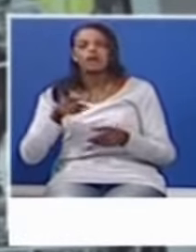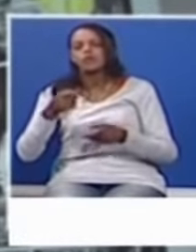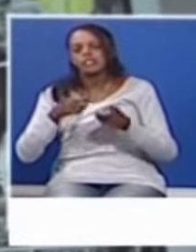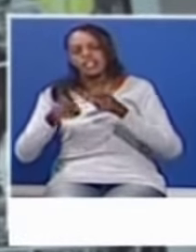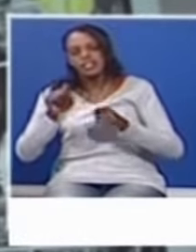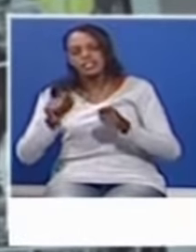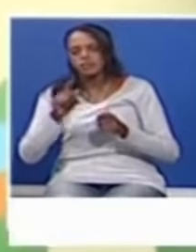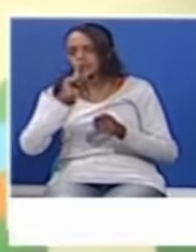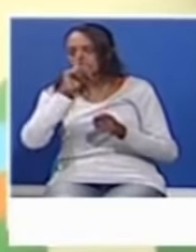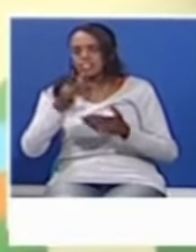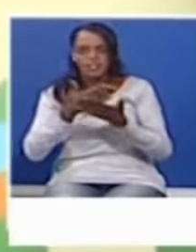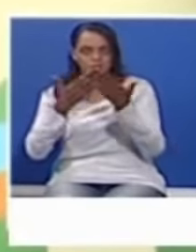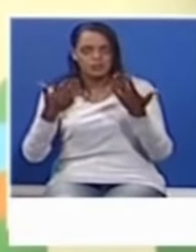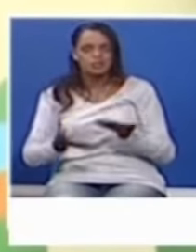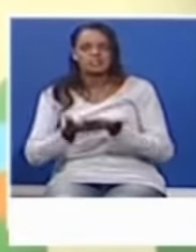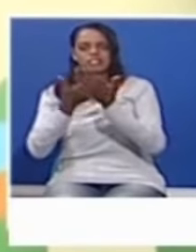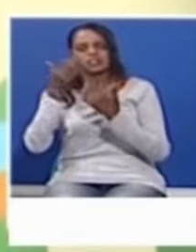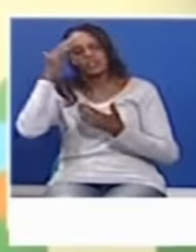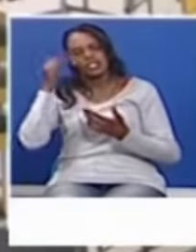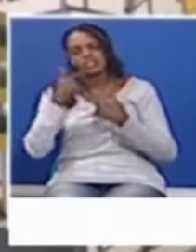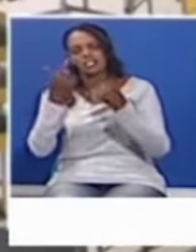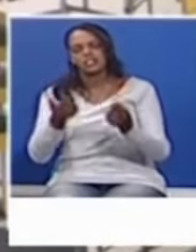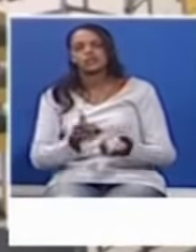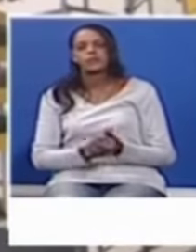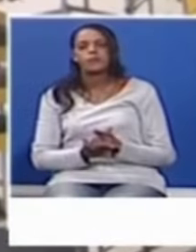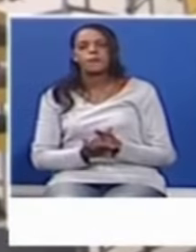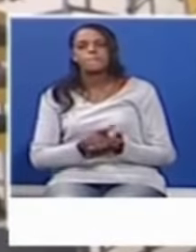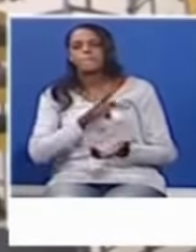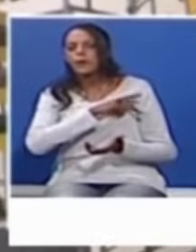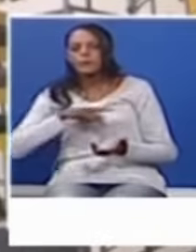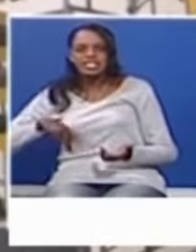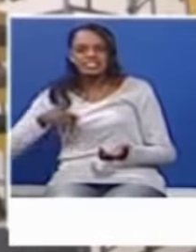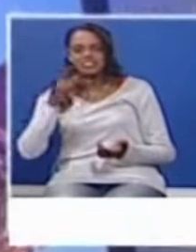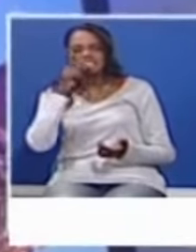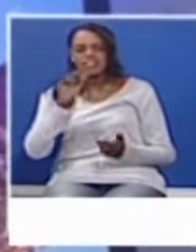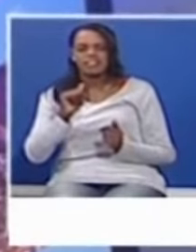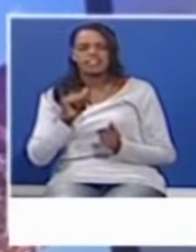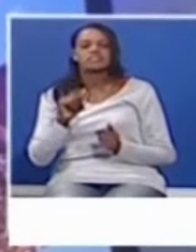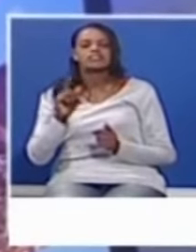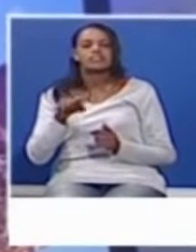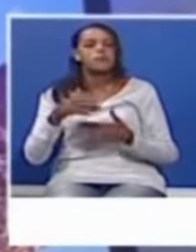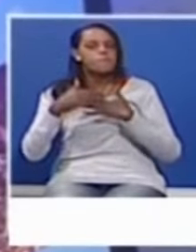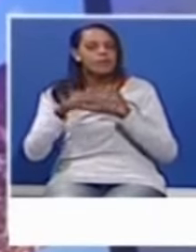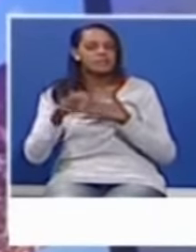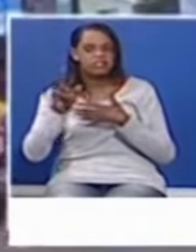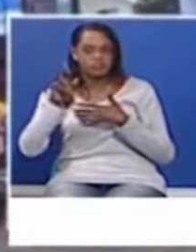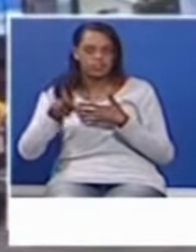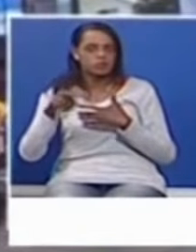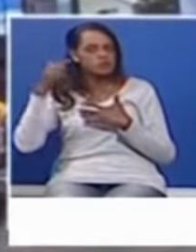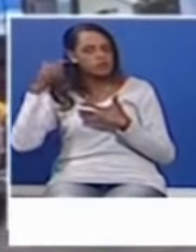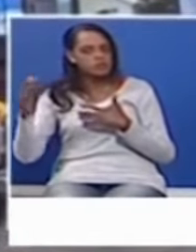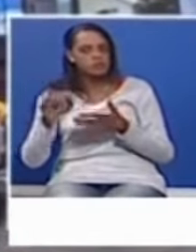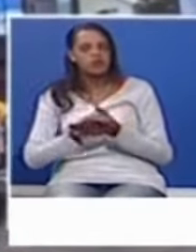زلوم مردعاتا كسبحو كمزي حقزيوم كيلاتات زغلصوم President China Xi Jinping اب مخبطن اي تي اكسبو اب زسمع